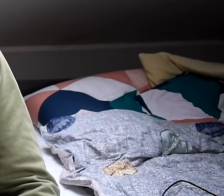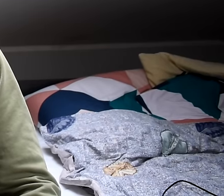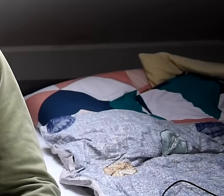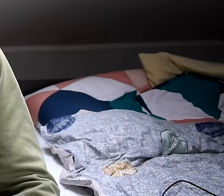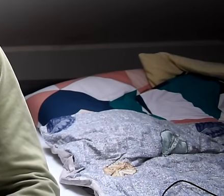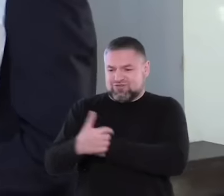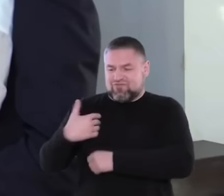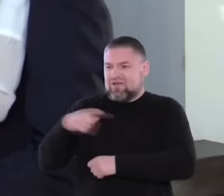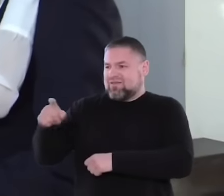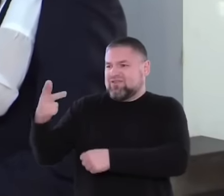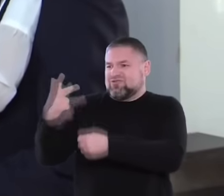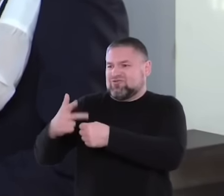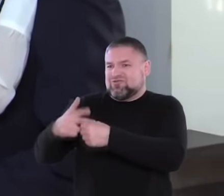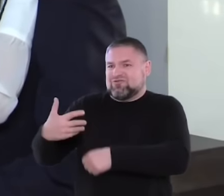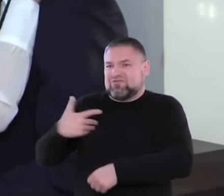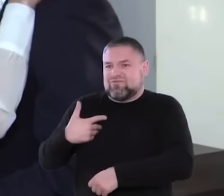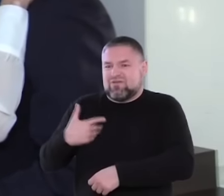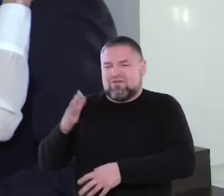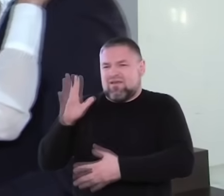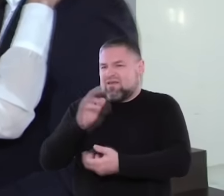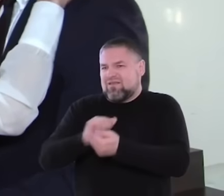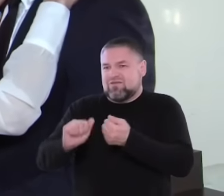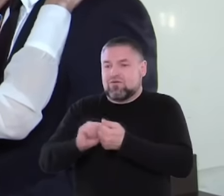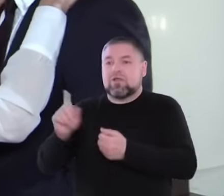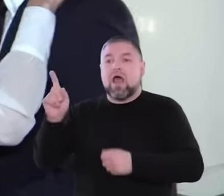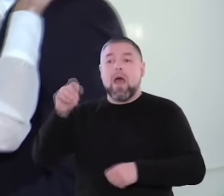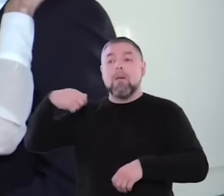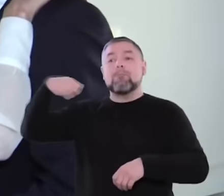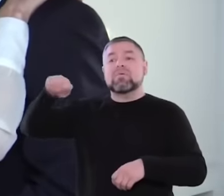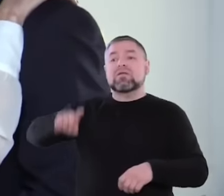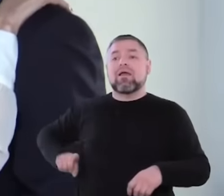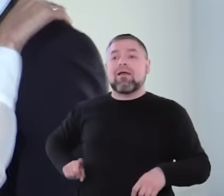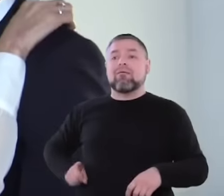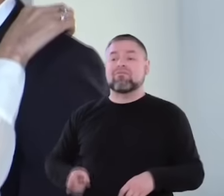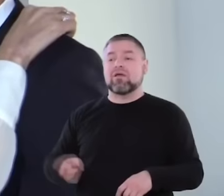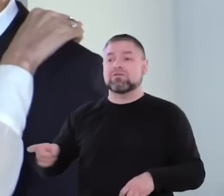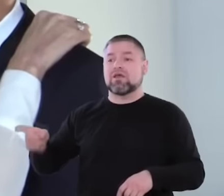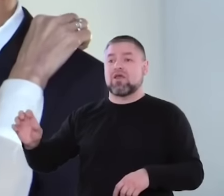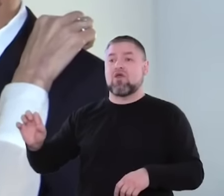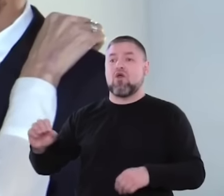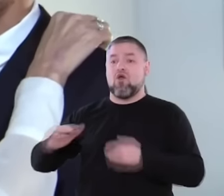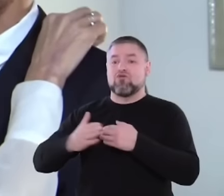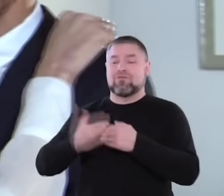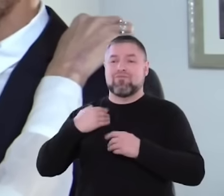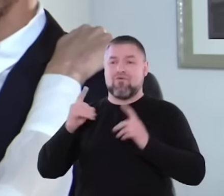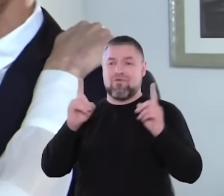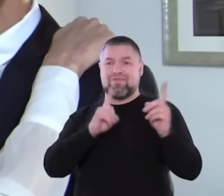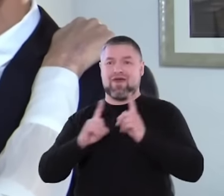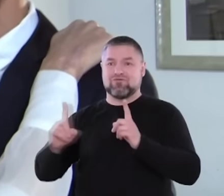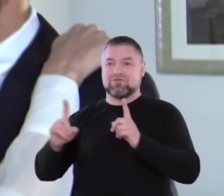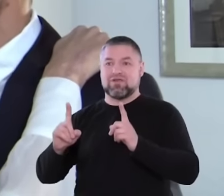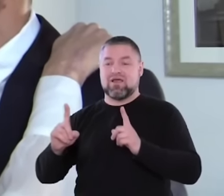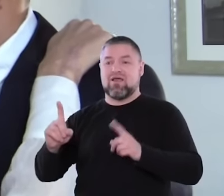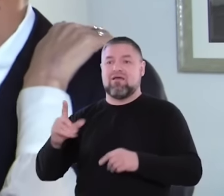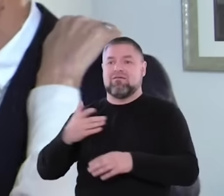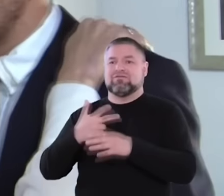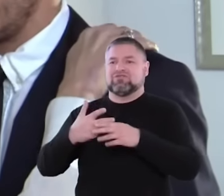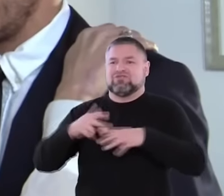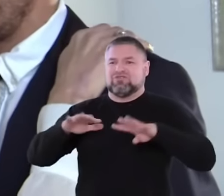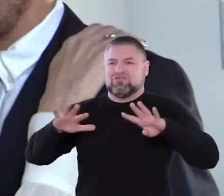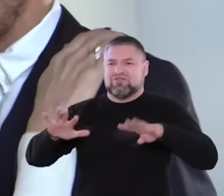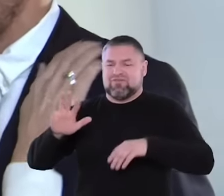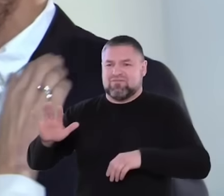Jesteś 60! Co z tego? A ten francuski prezydent? Przecież jego żona była jego nauczycielką. Dobra, ale on ma 39. No i